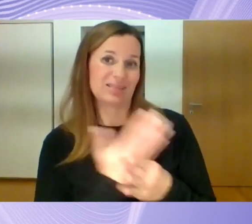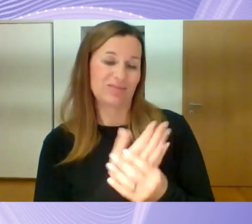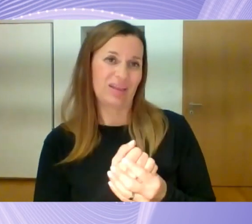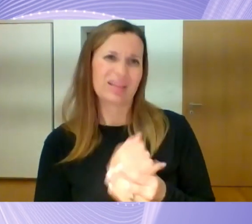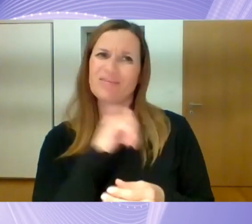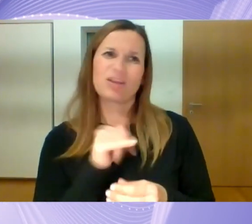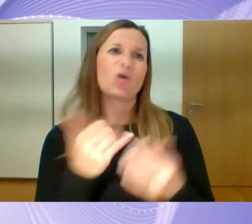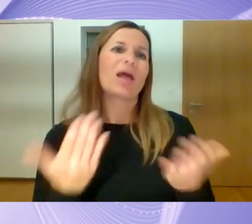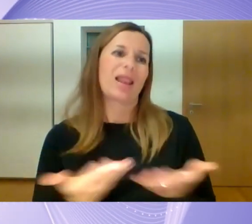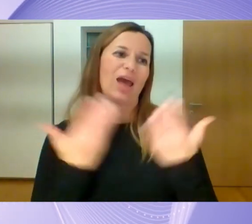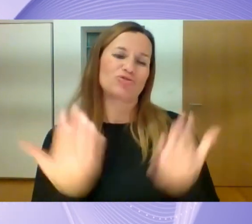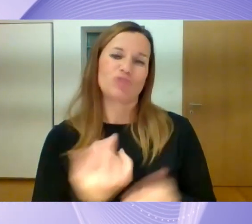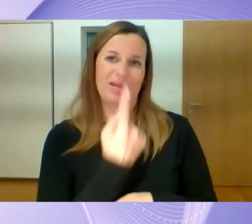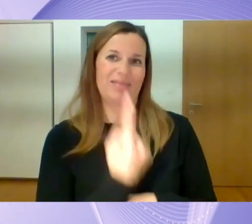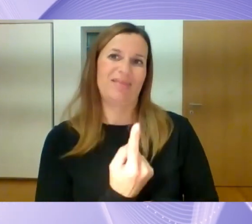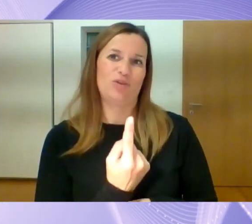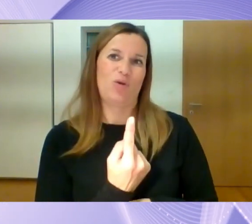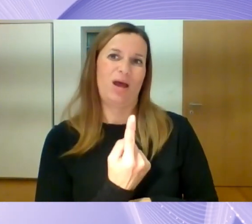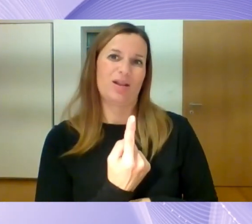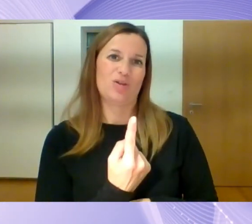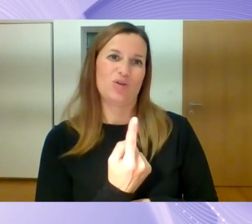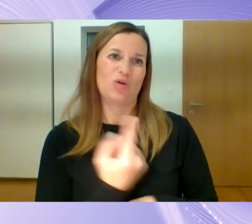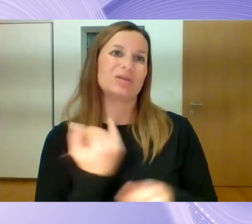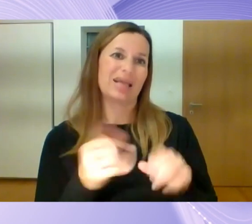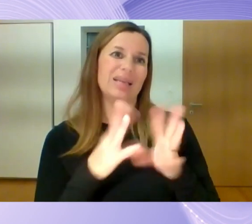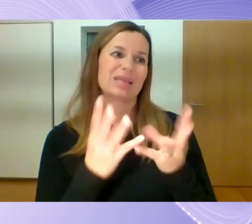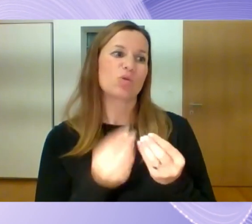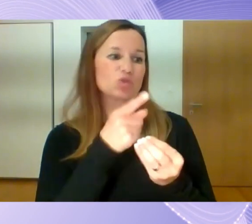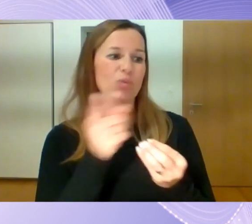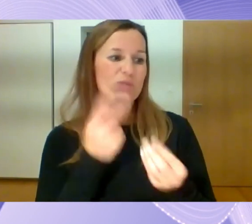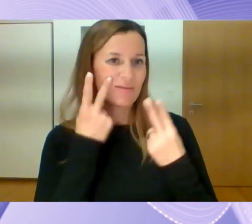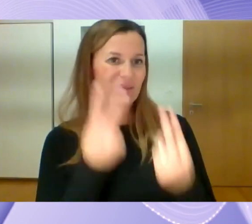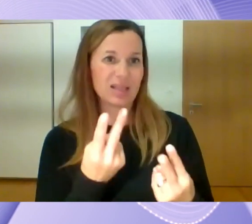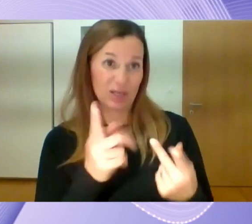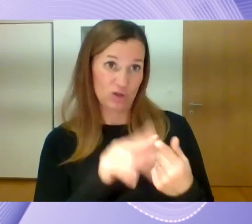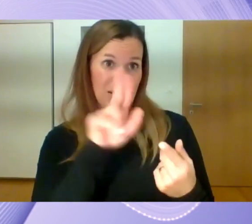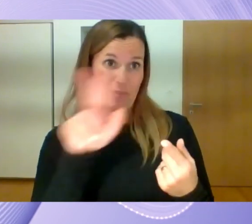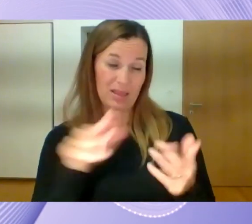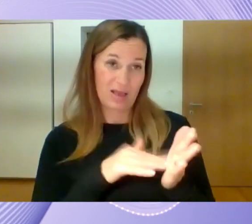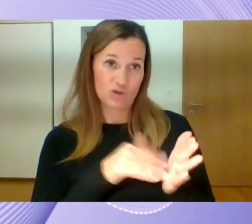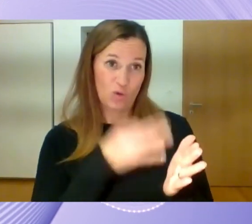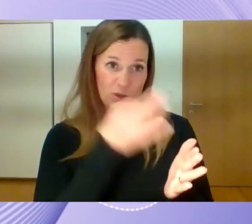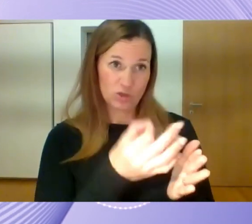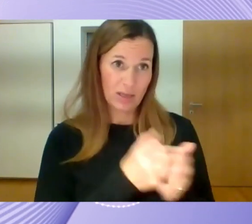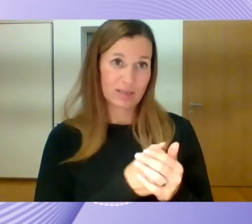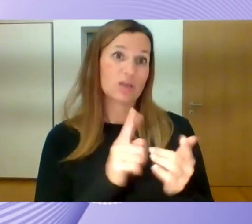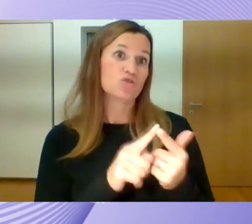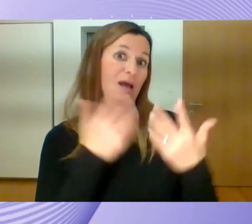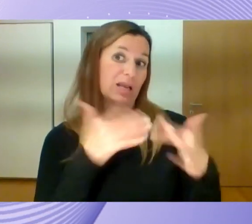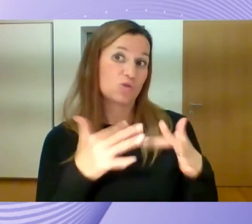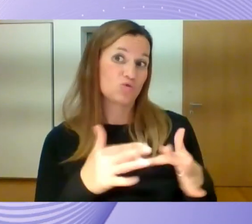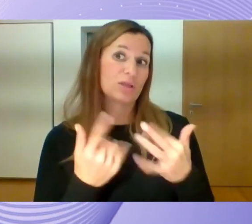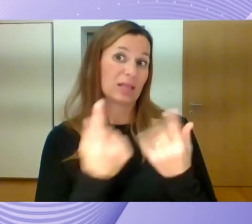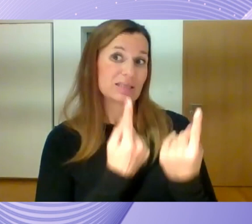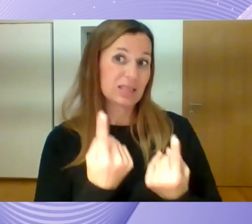individualno. Zdaj na splošno bomo videli, če boste imeli kakšno vprašanje, ampak če razložite situacijo, potem lahko mogoče vam tudi